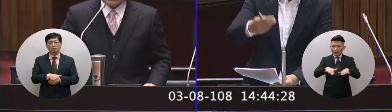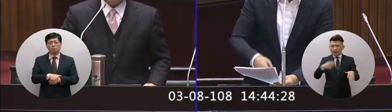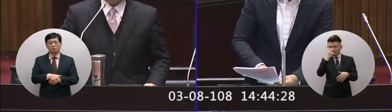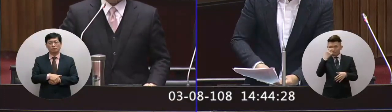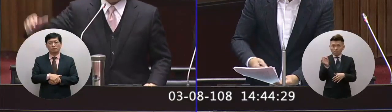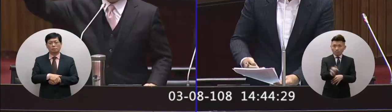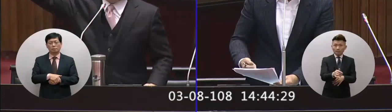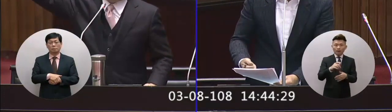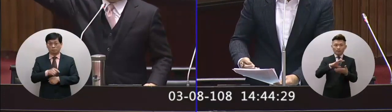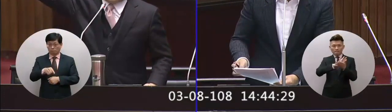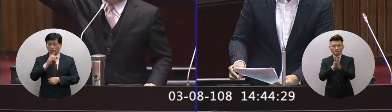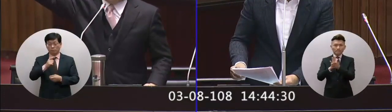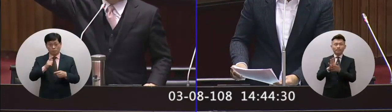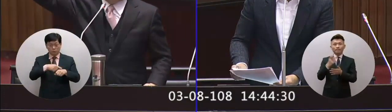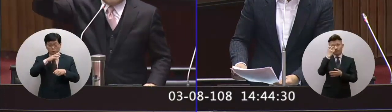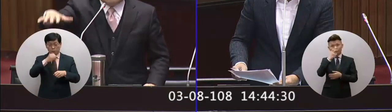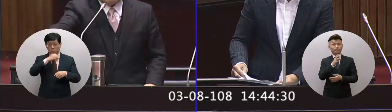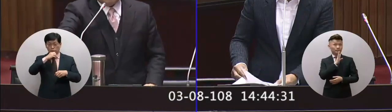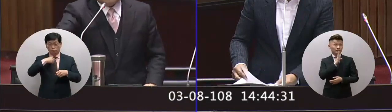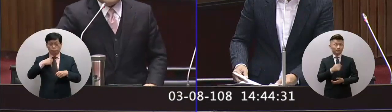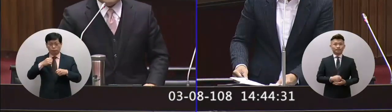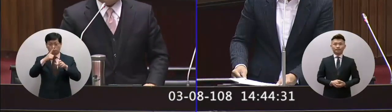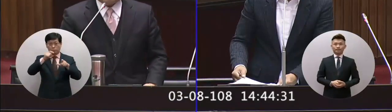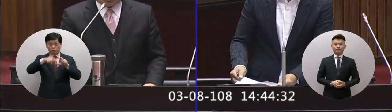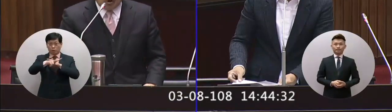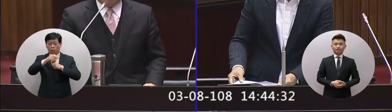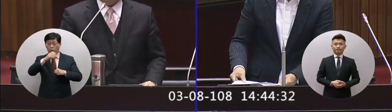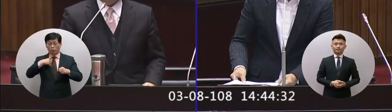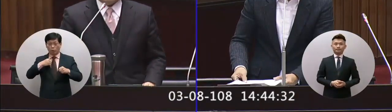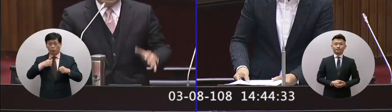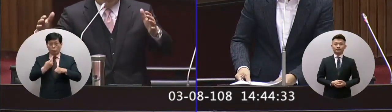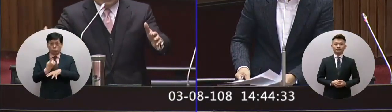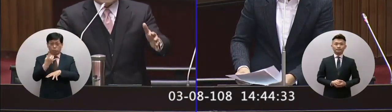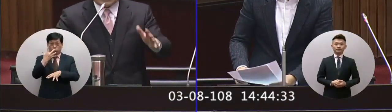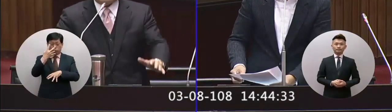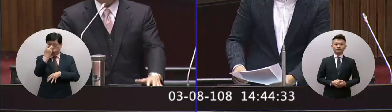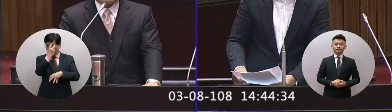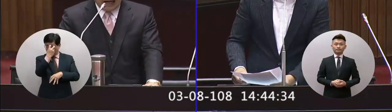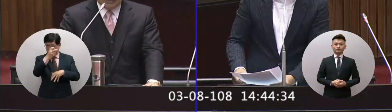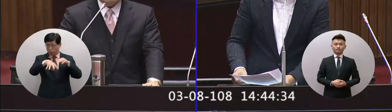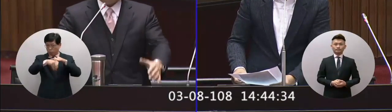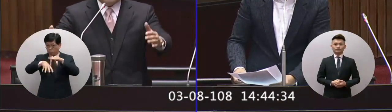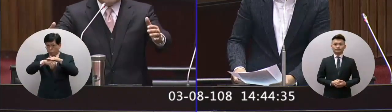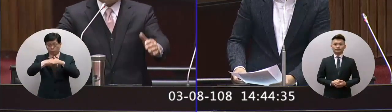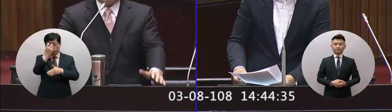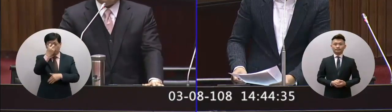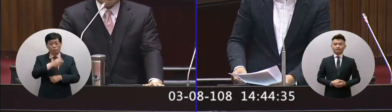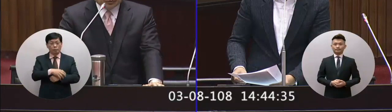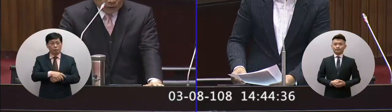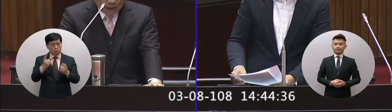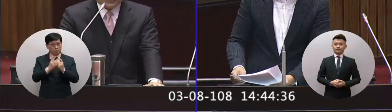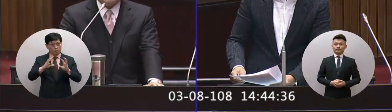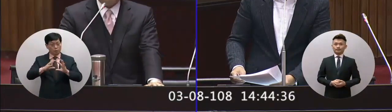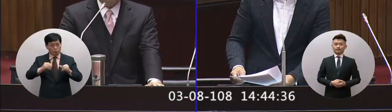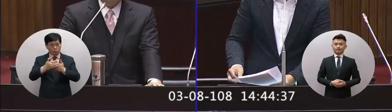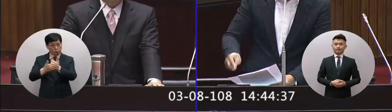對不對對對太空對整個國土的觀察跟整個國土